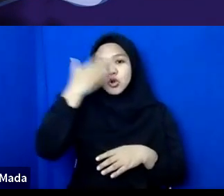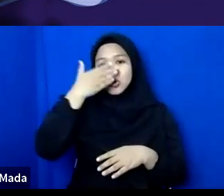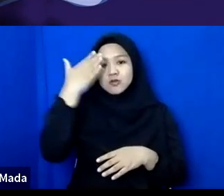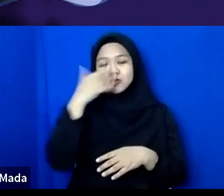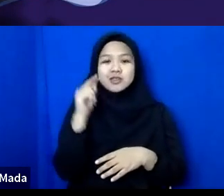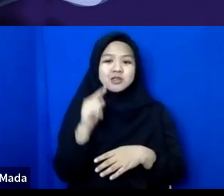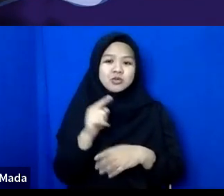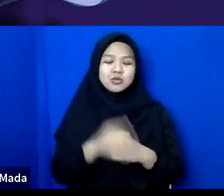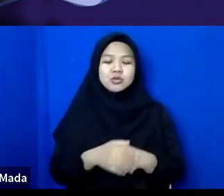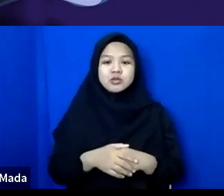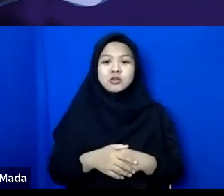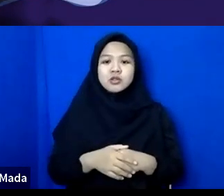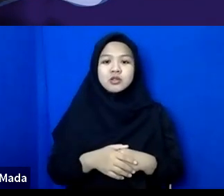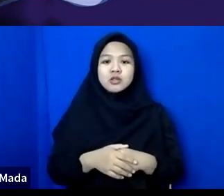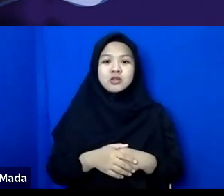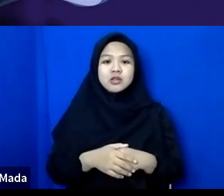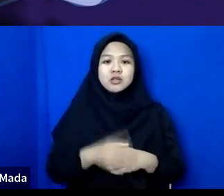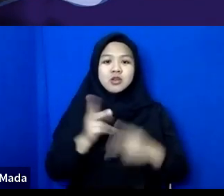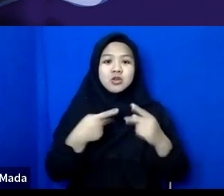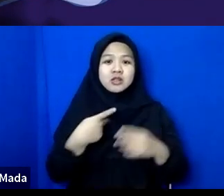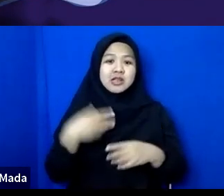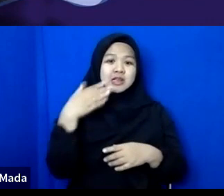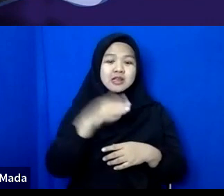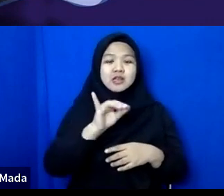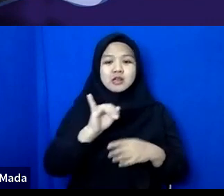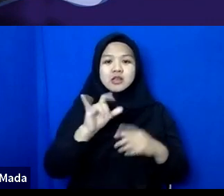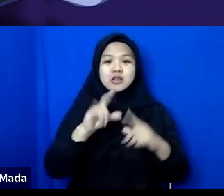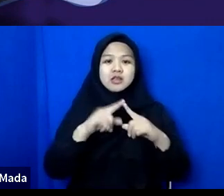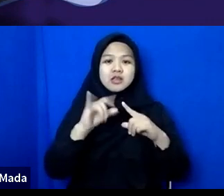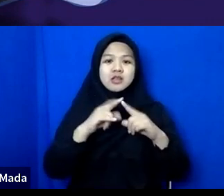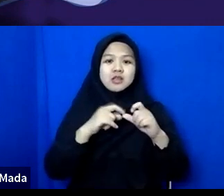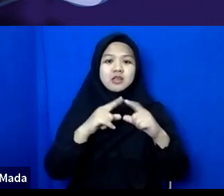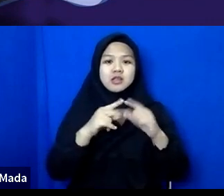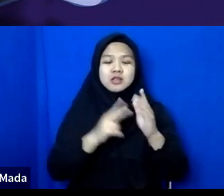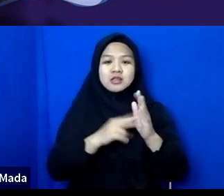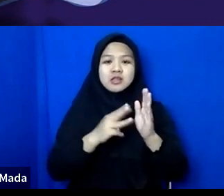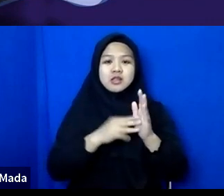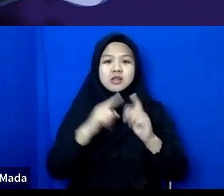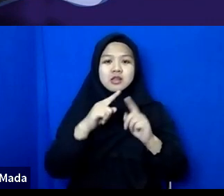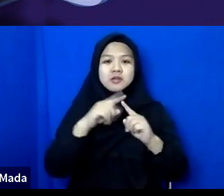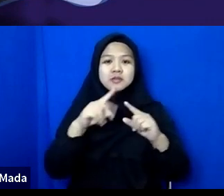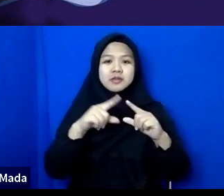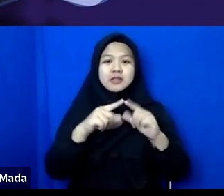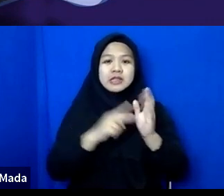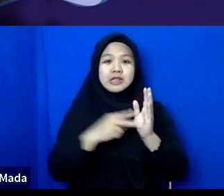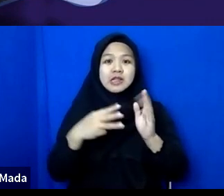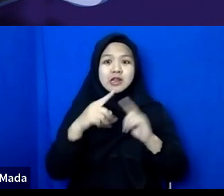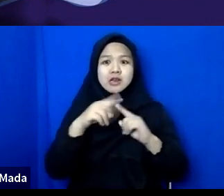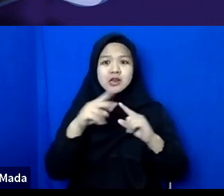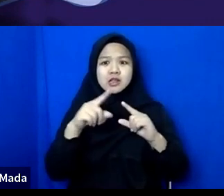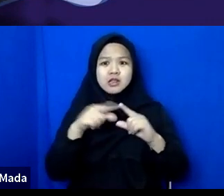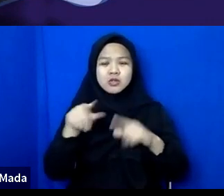ya tentu ya kalau misalnya kita ke yayasan Mitra netra gitu anak-anaknya akan istimewa tapi kan apa namanya kalau